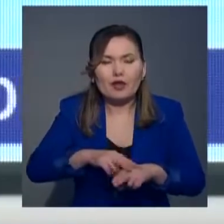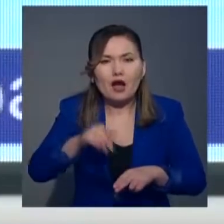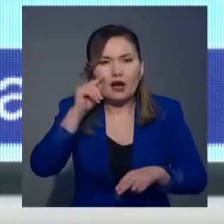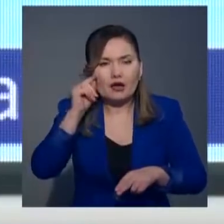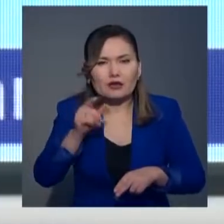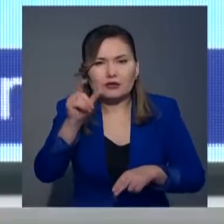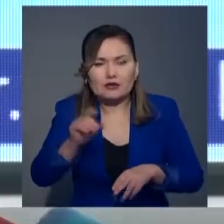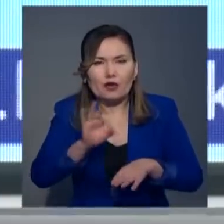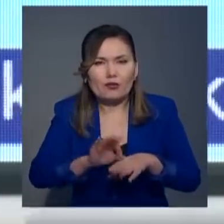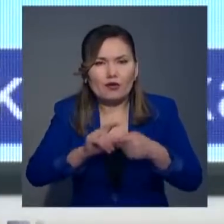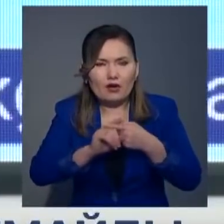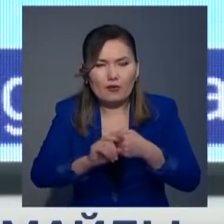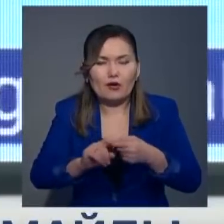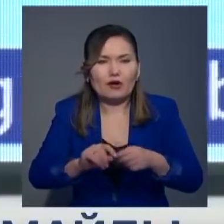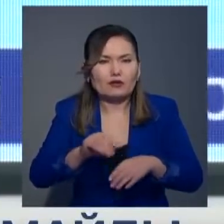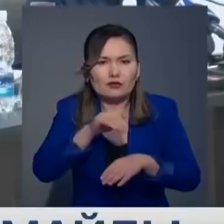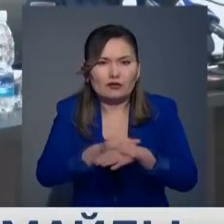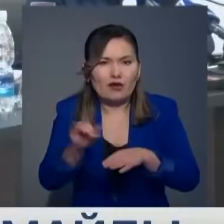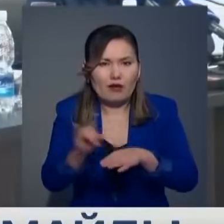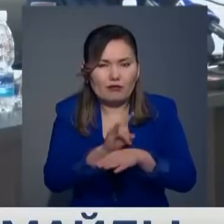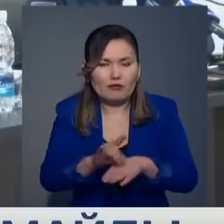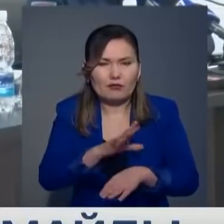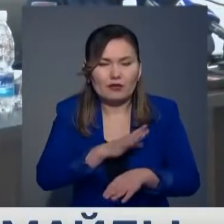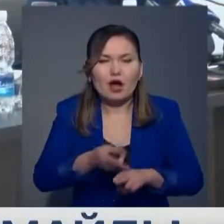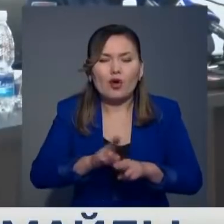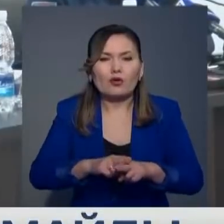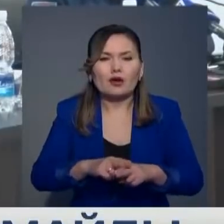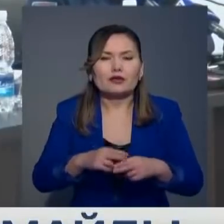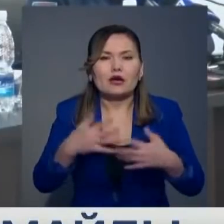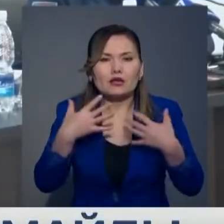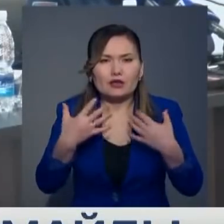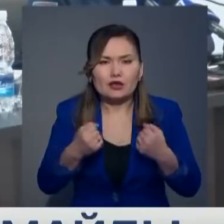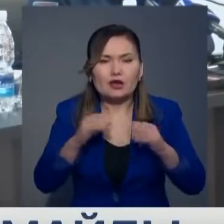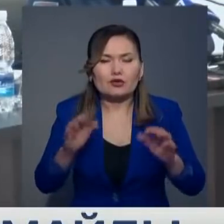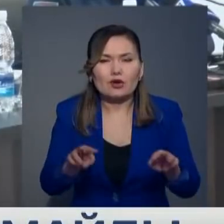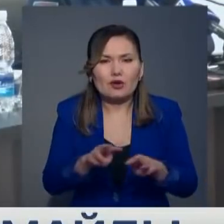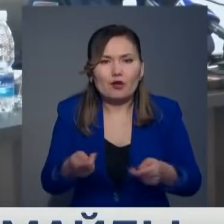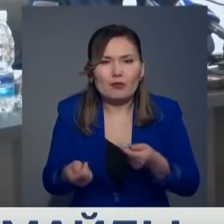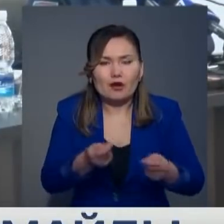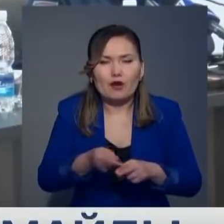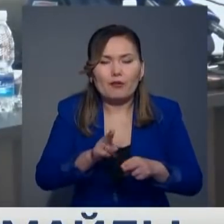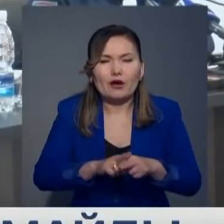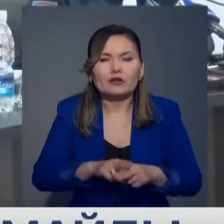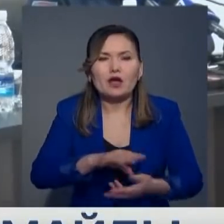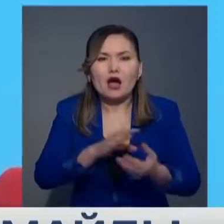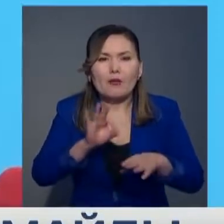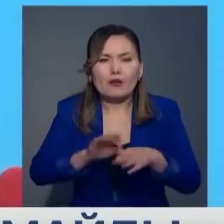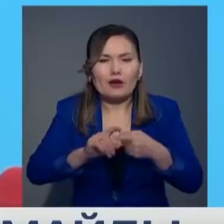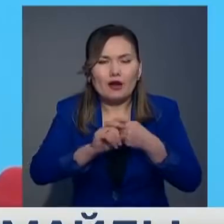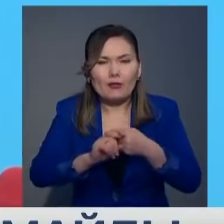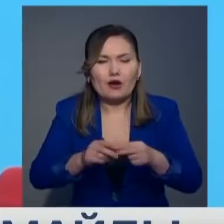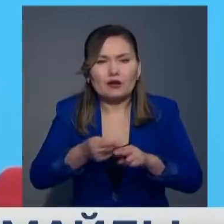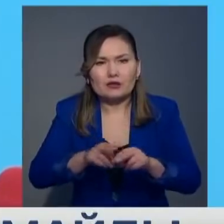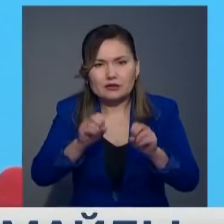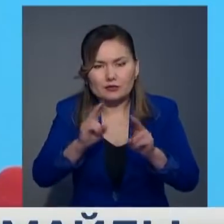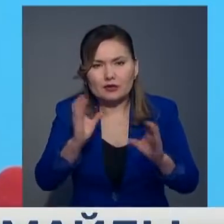жұқтырды деп тараған ақпарат расталған жоқ. Денсаулық сақтау министрлігінің мәліметінше елде коронавирусты анықтай алатын екі